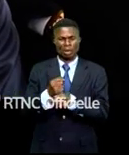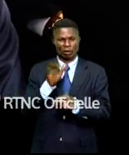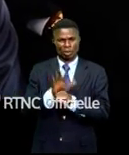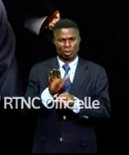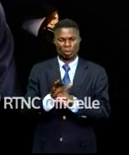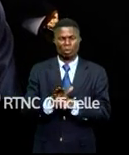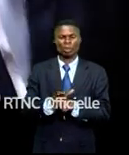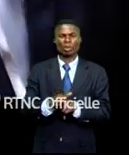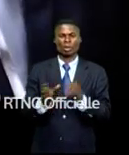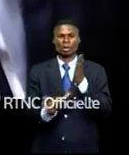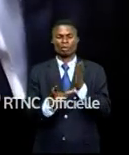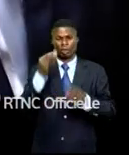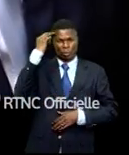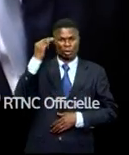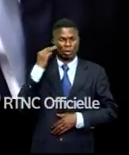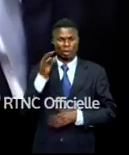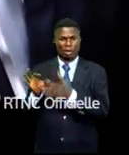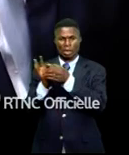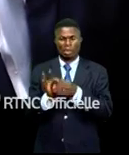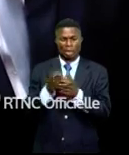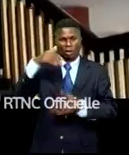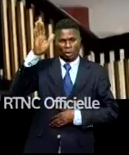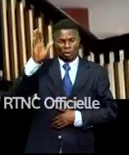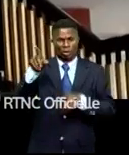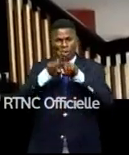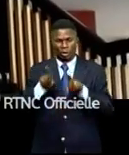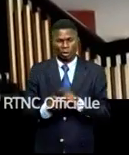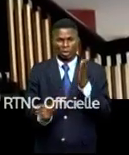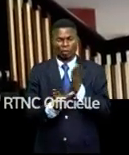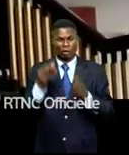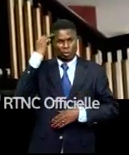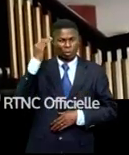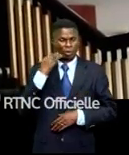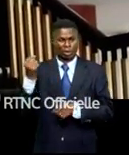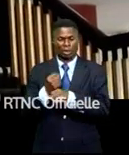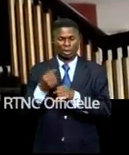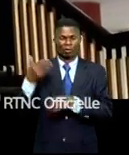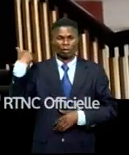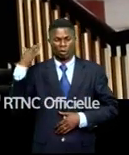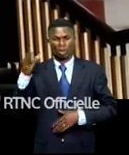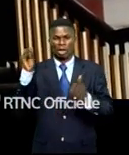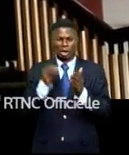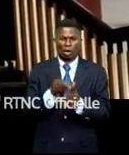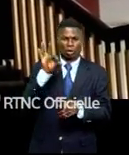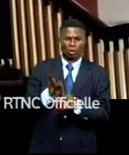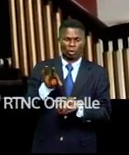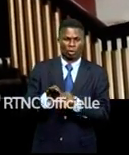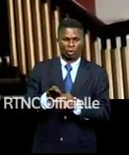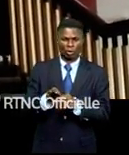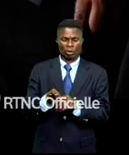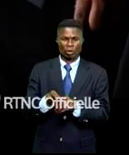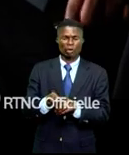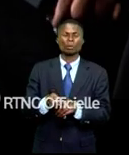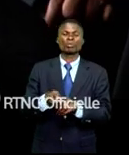les fonctions de vice-ministre de relations extérieures et de vice-ministre de travaux publics. Il a été élu à la